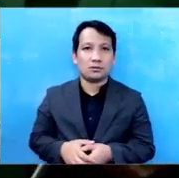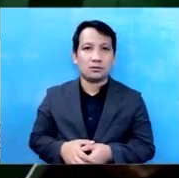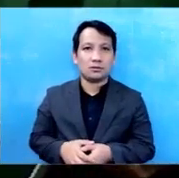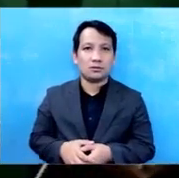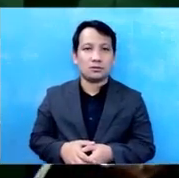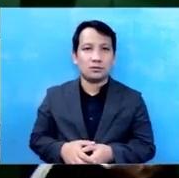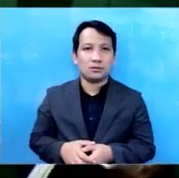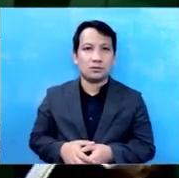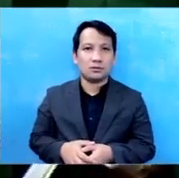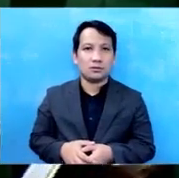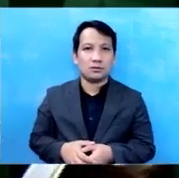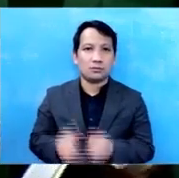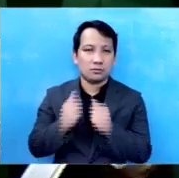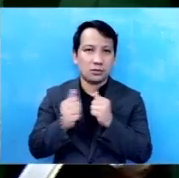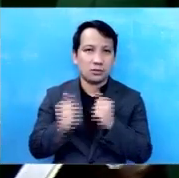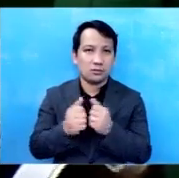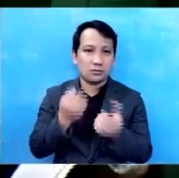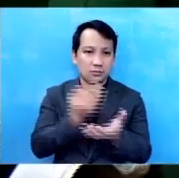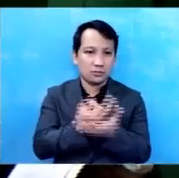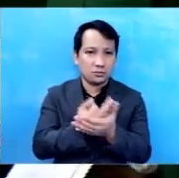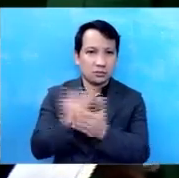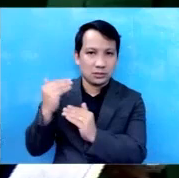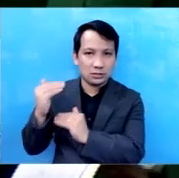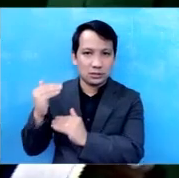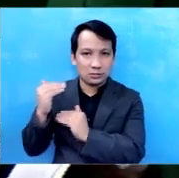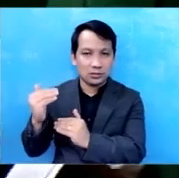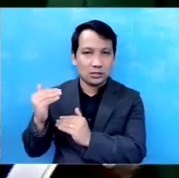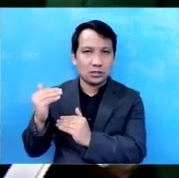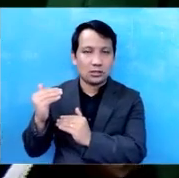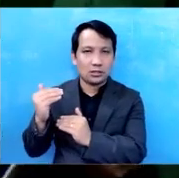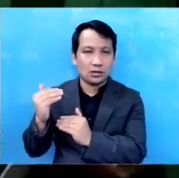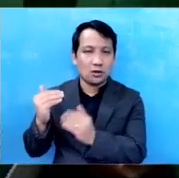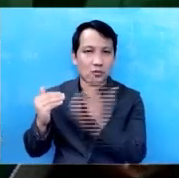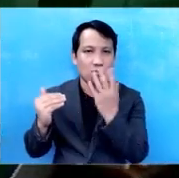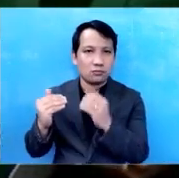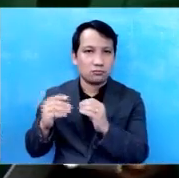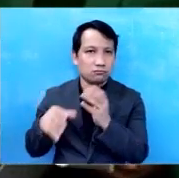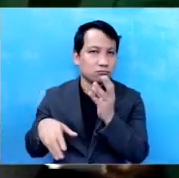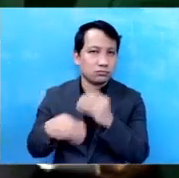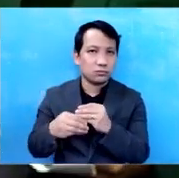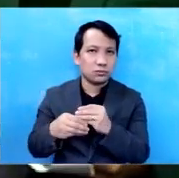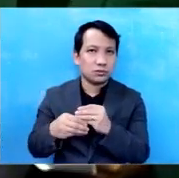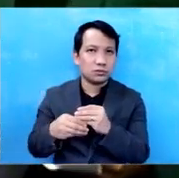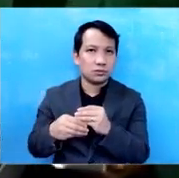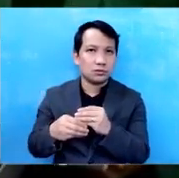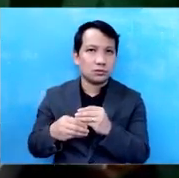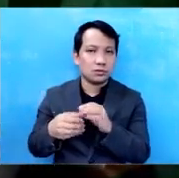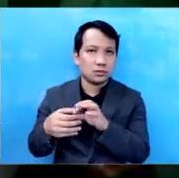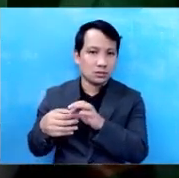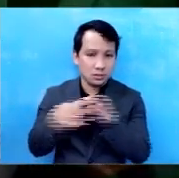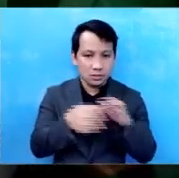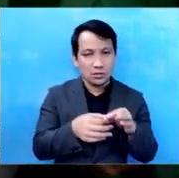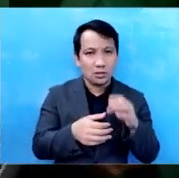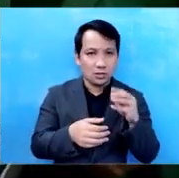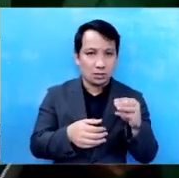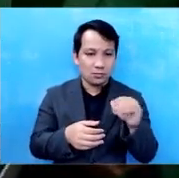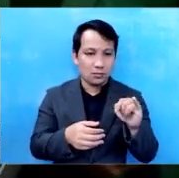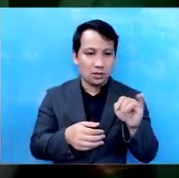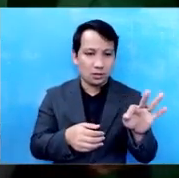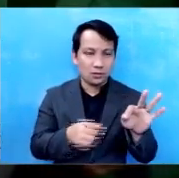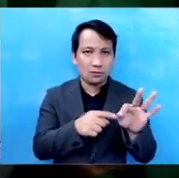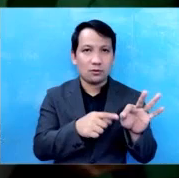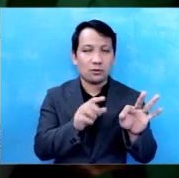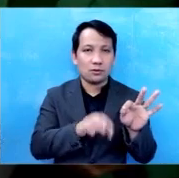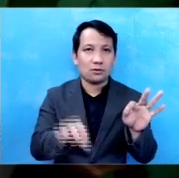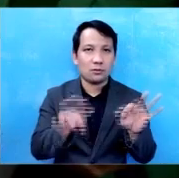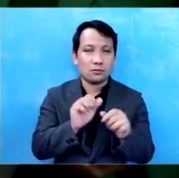is some financial limitations to really just imitating the MIF to a point